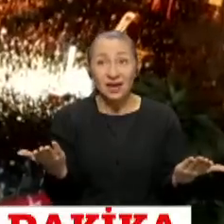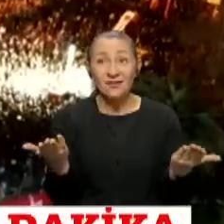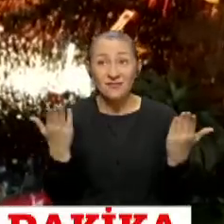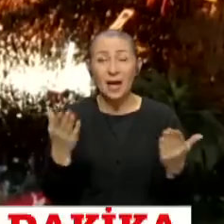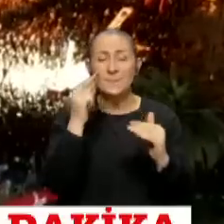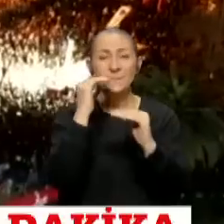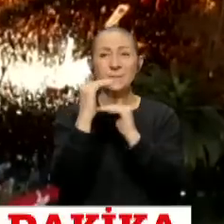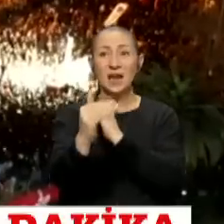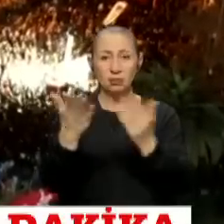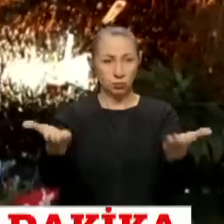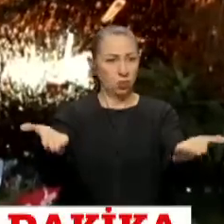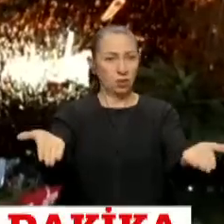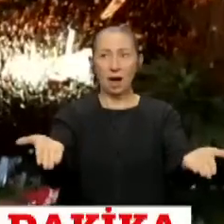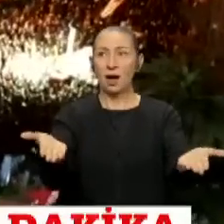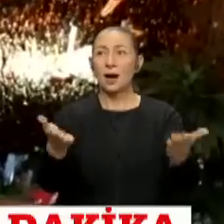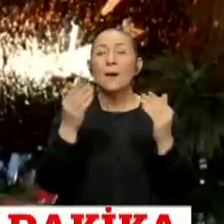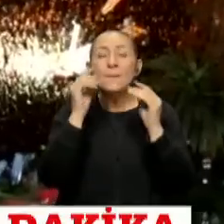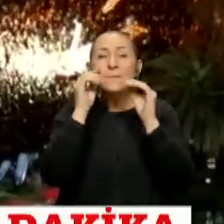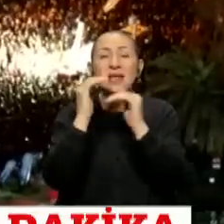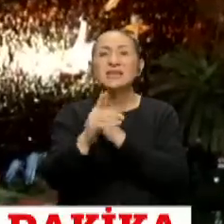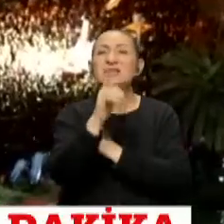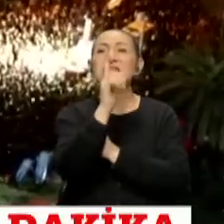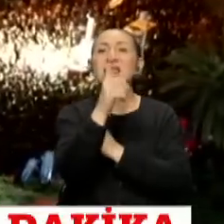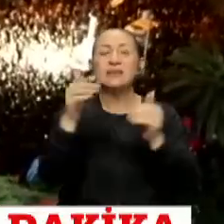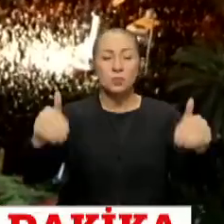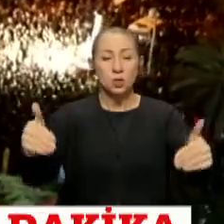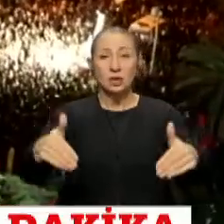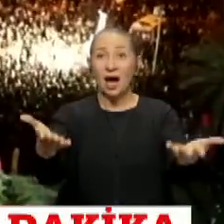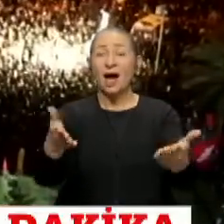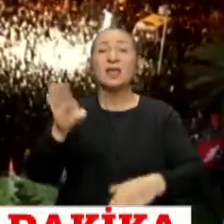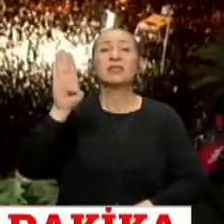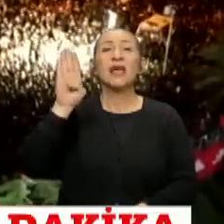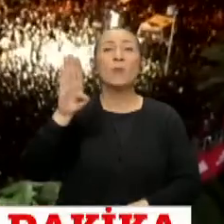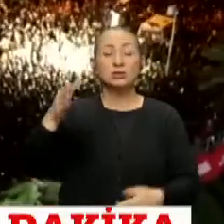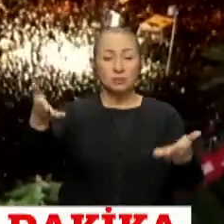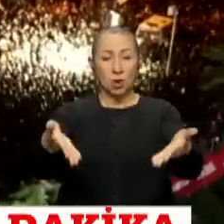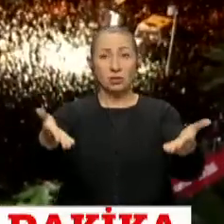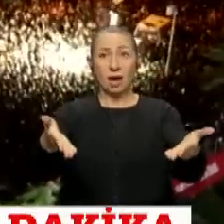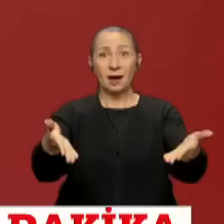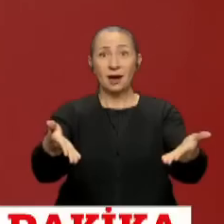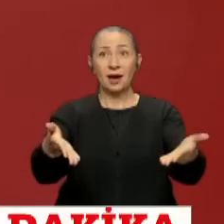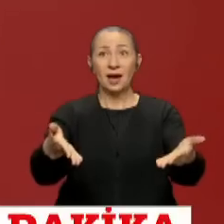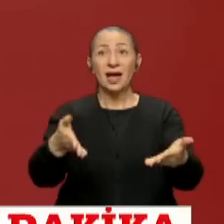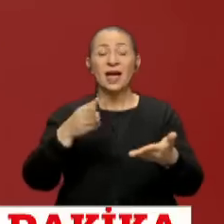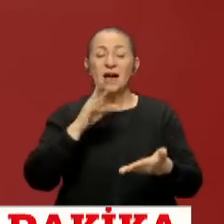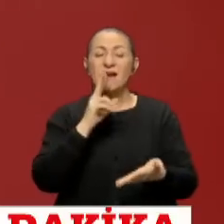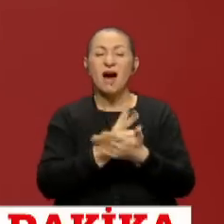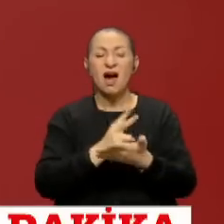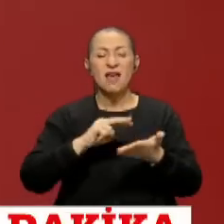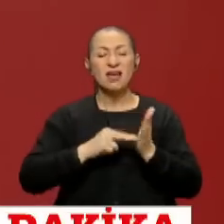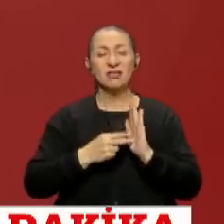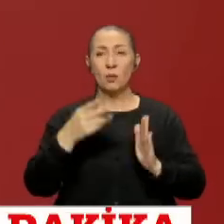Ve millet burada. Milletin sesi burada, demokrasi burada, irade